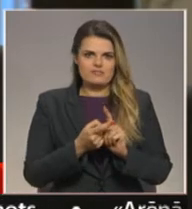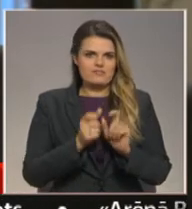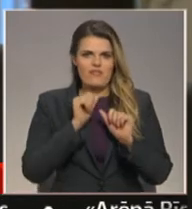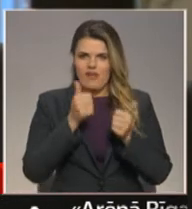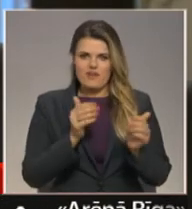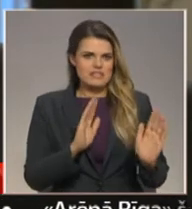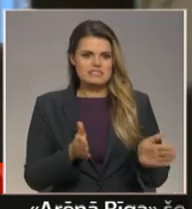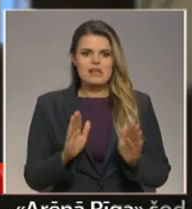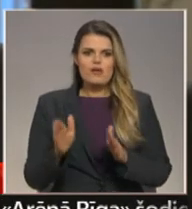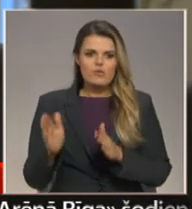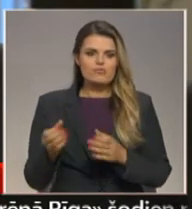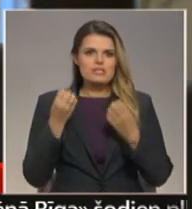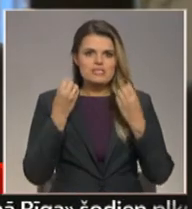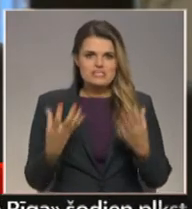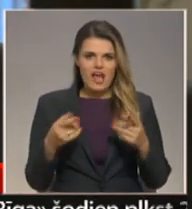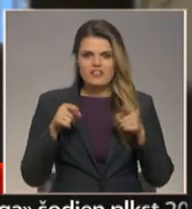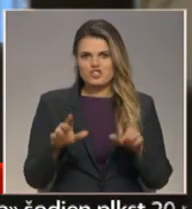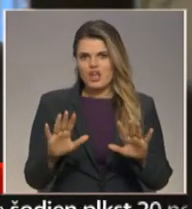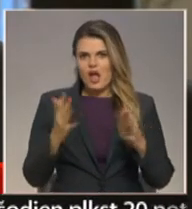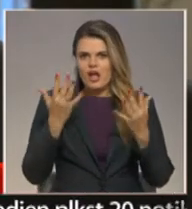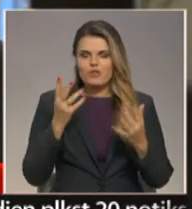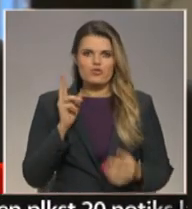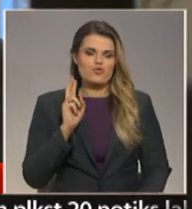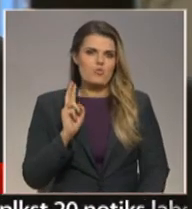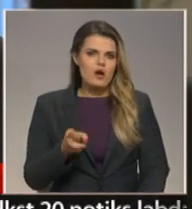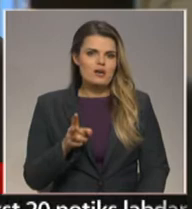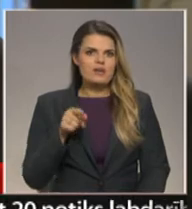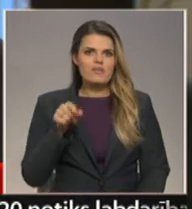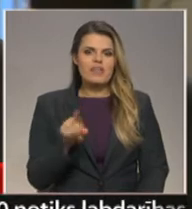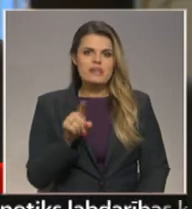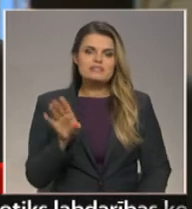nesagatavo. Skaidrs šī gadījumā ir tas, ka tā ir